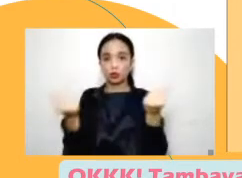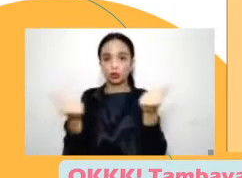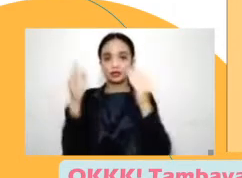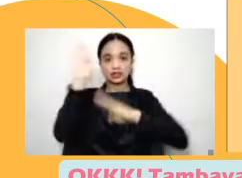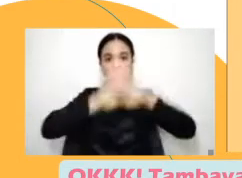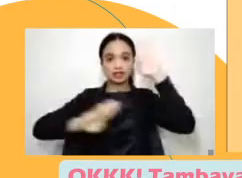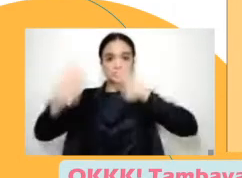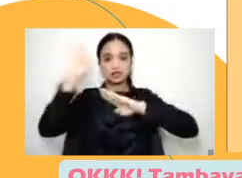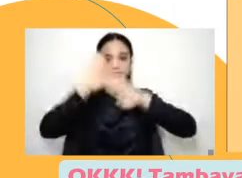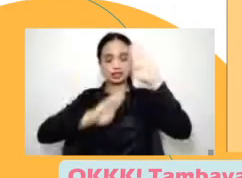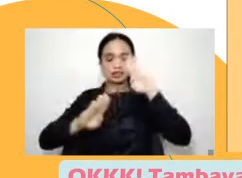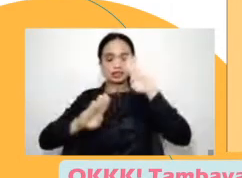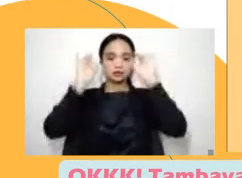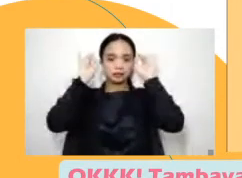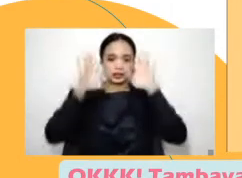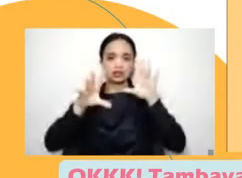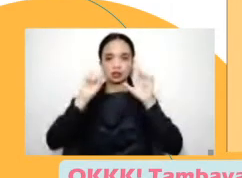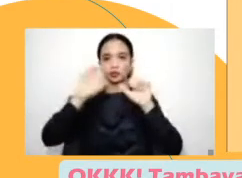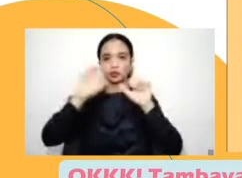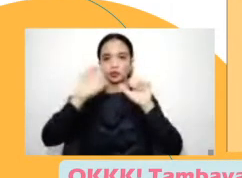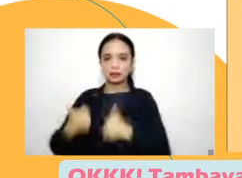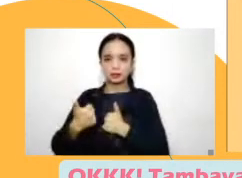banta o hamon.